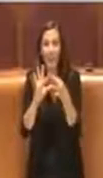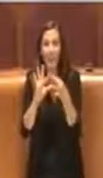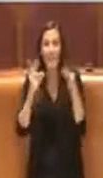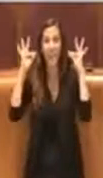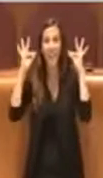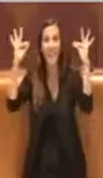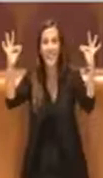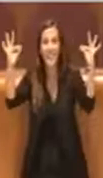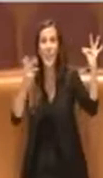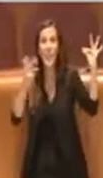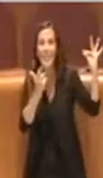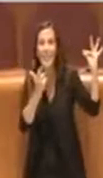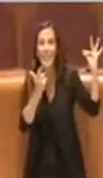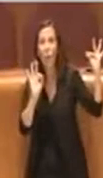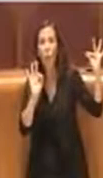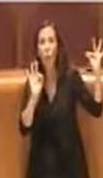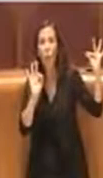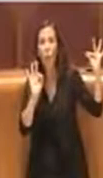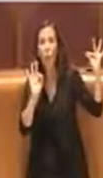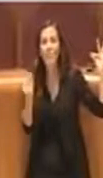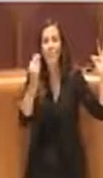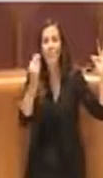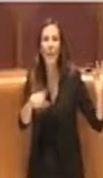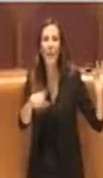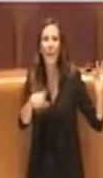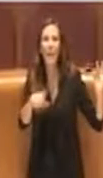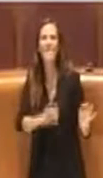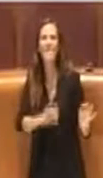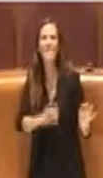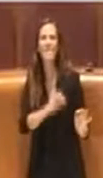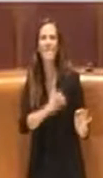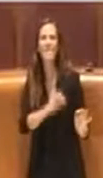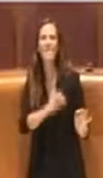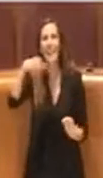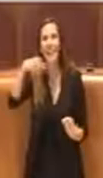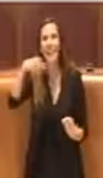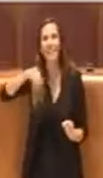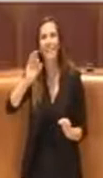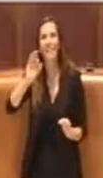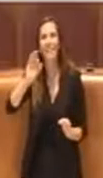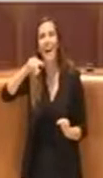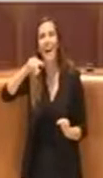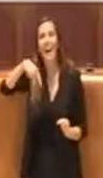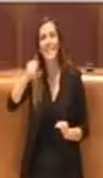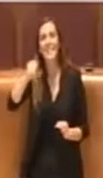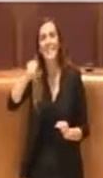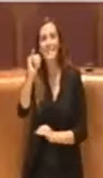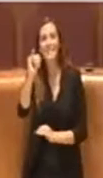si intende per appunto verde infanzia. Una definizione che è stata chiarita poi nel corso degli anni. Abbiamo delle